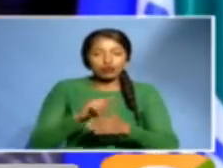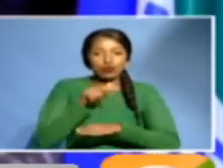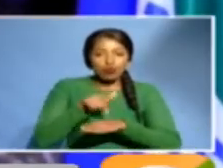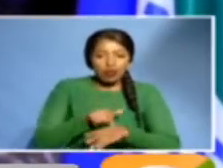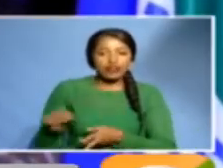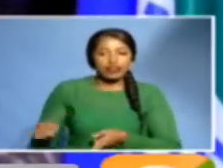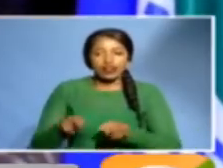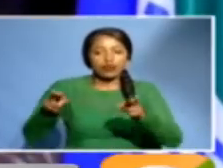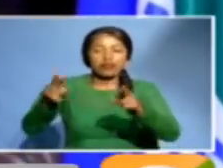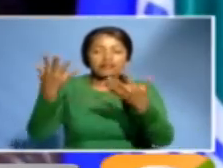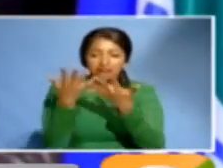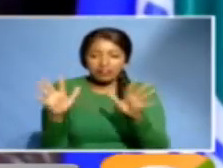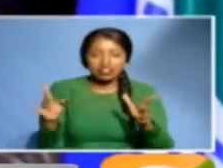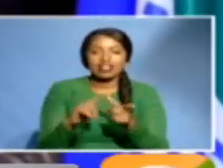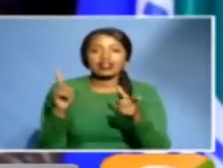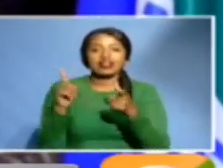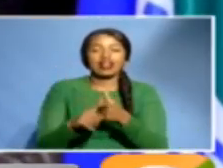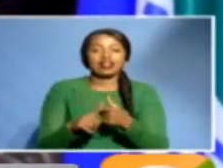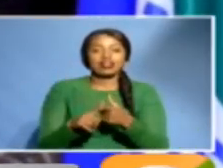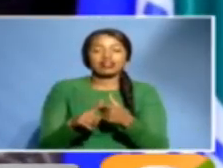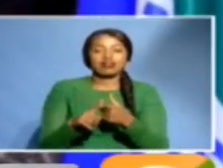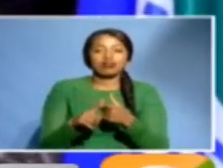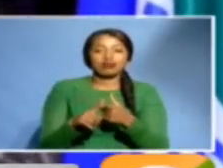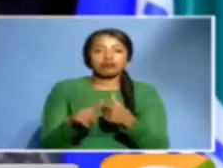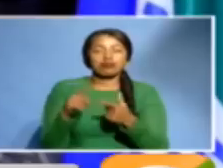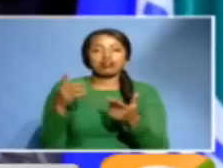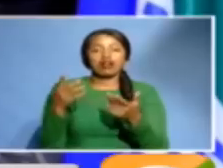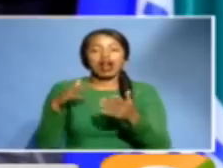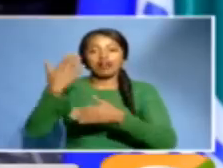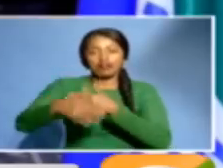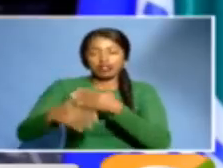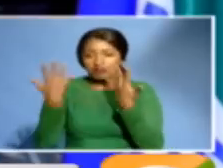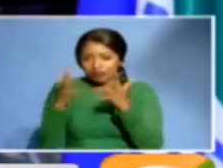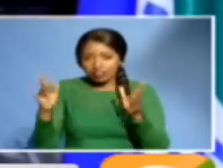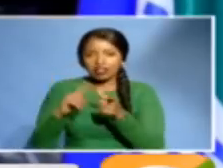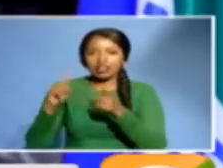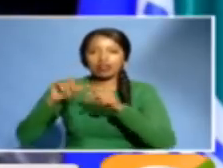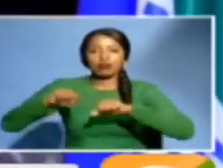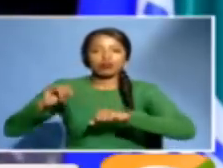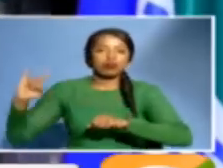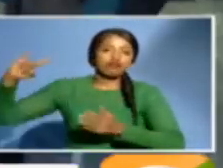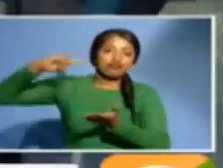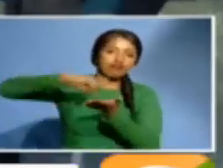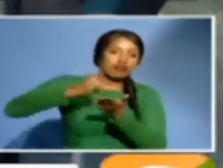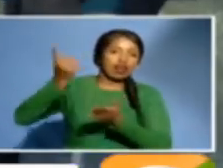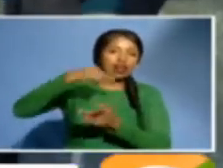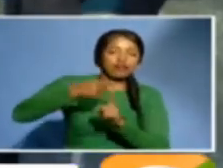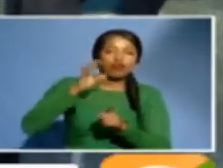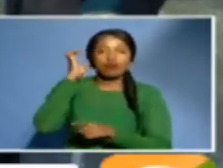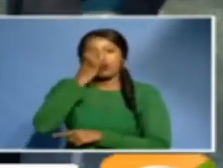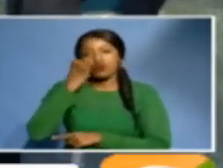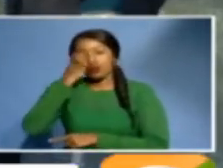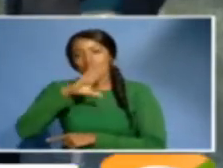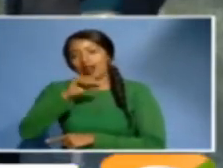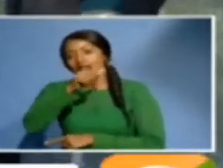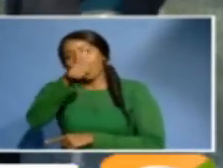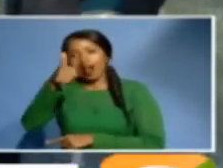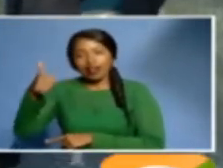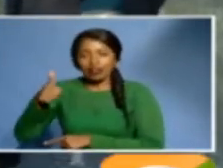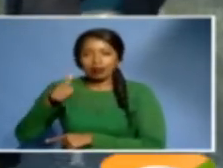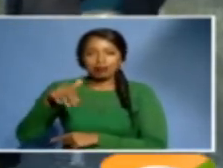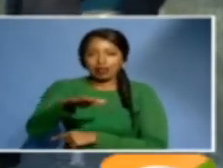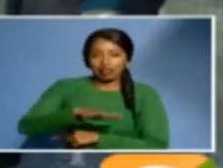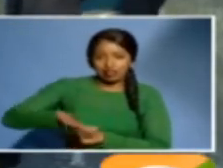and therefore we can receive charter flights from Europe and other continents. Na hapa